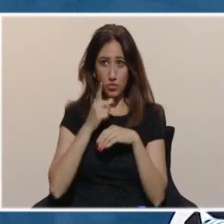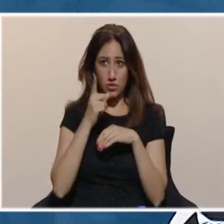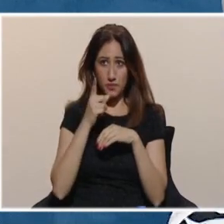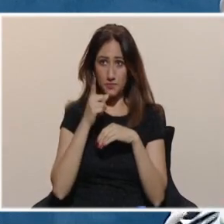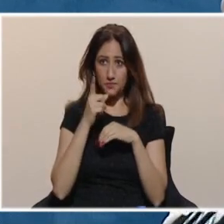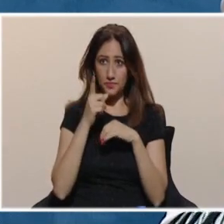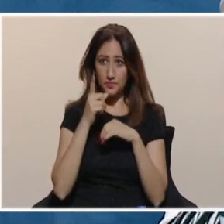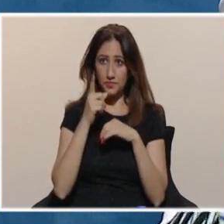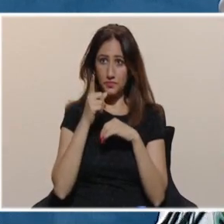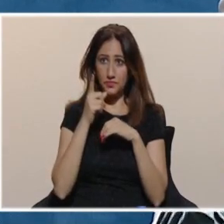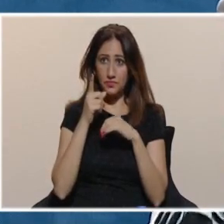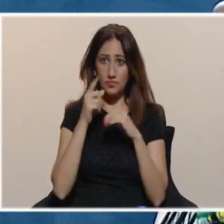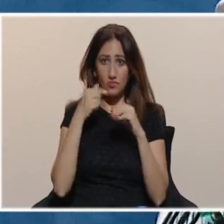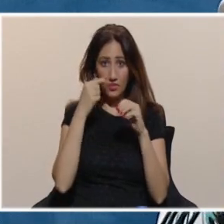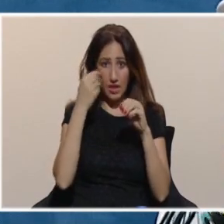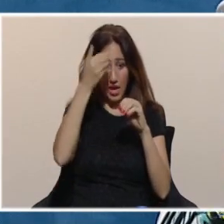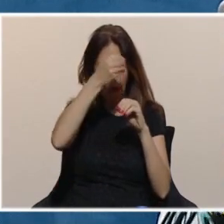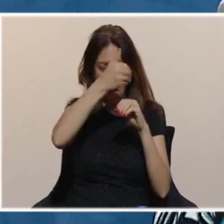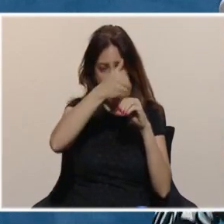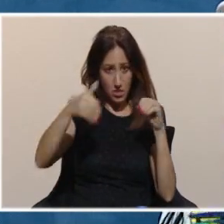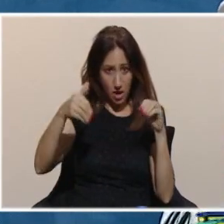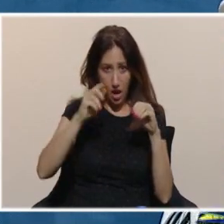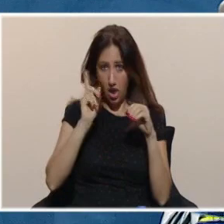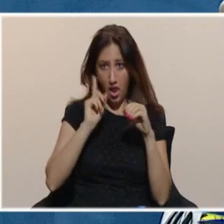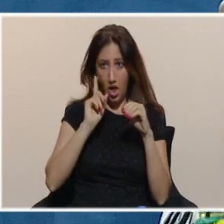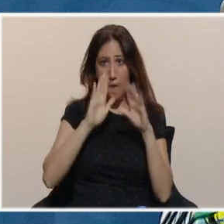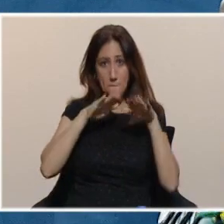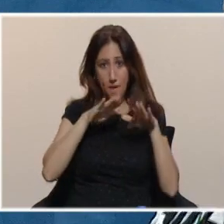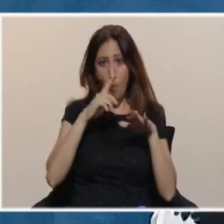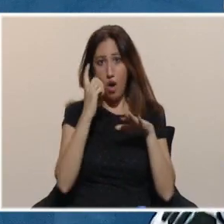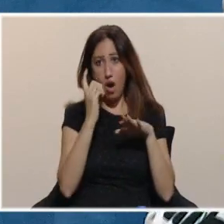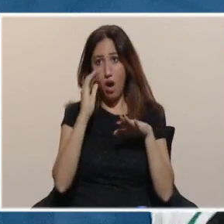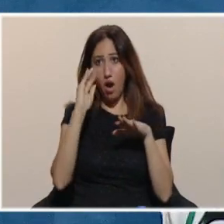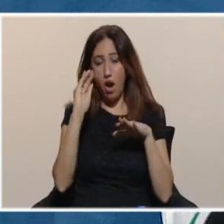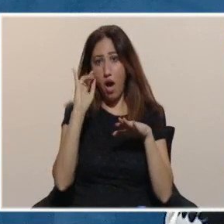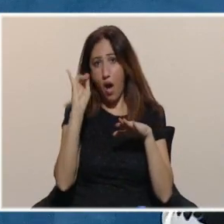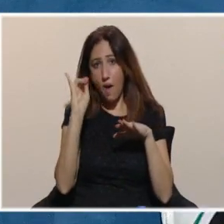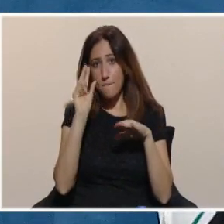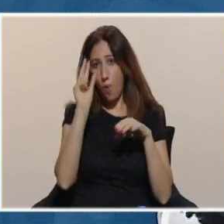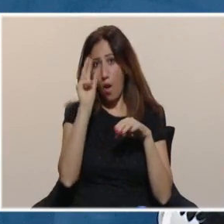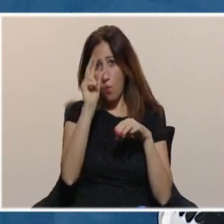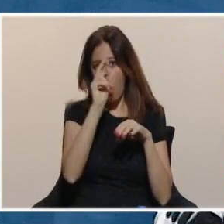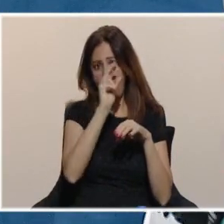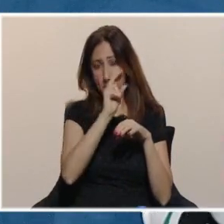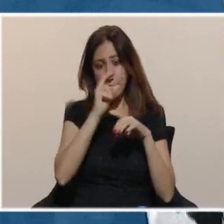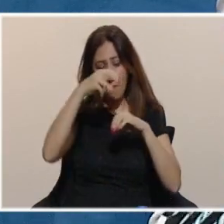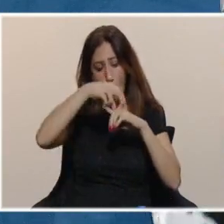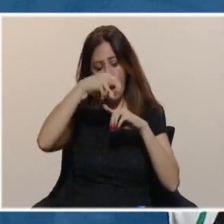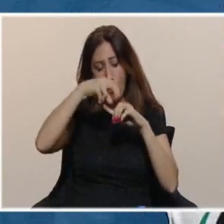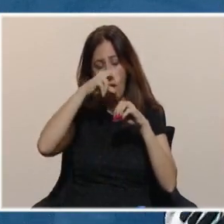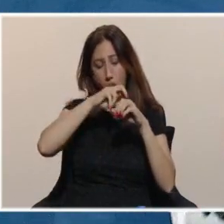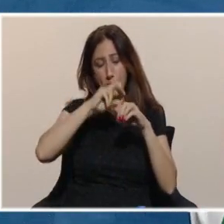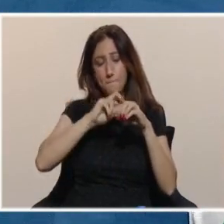على فكره انا ما استأصلتش الرحم، هو الرحم موجود. انا استأصلت الاورام اللي جوه الرحم وبره الرحم، بس